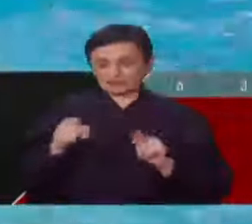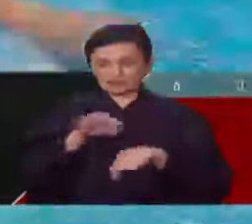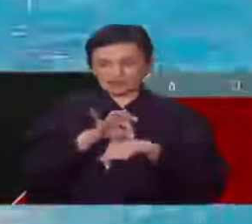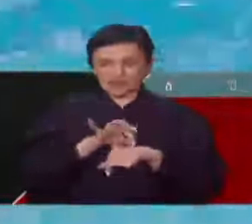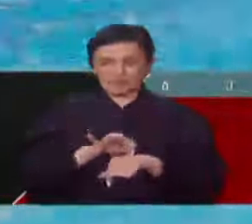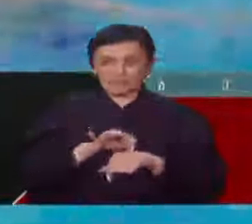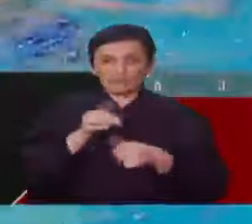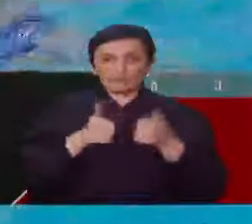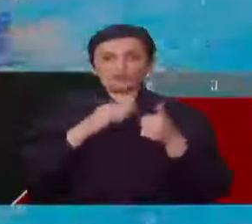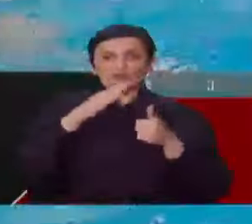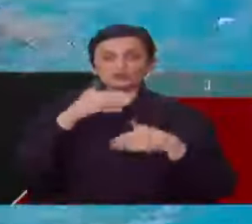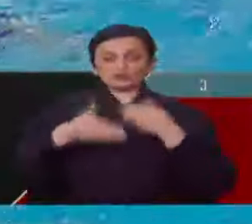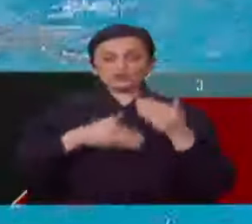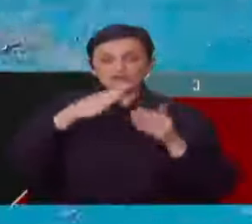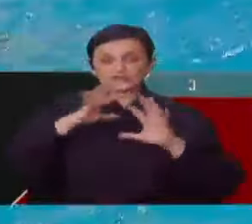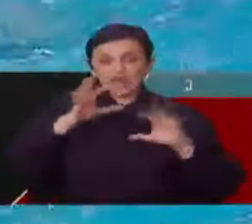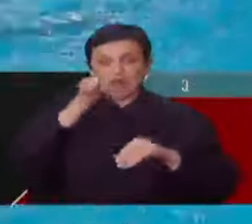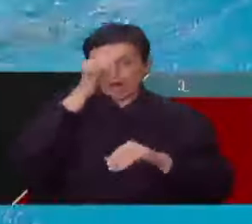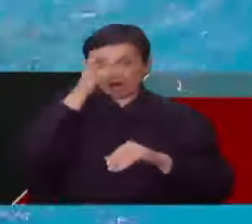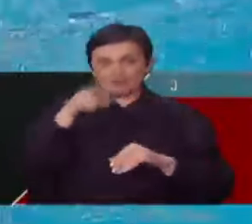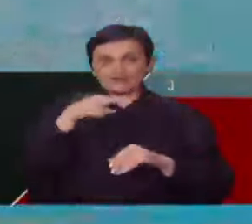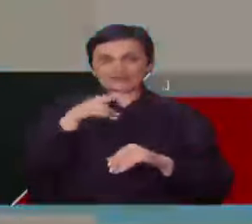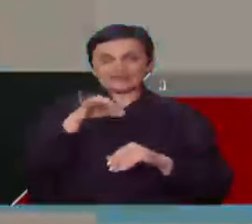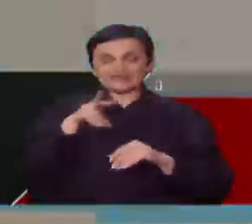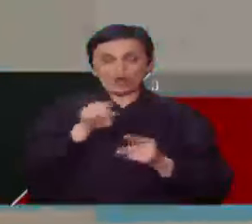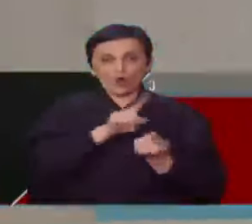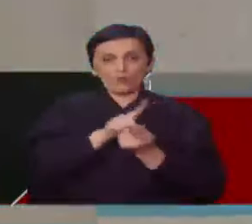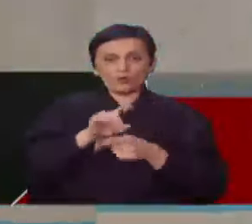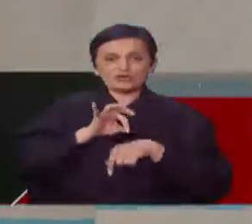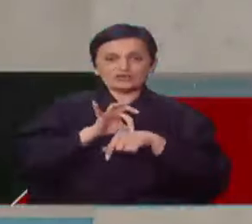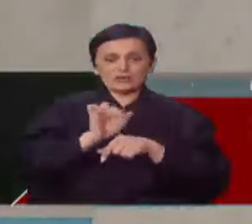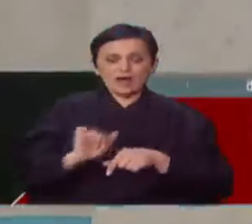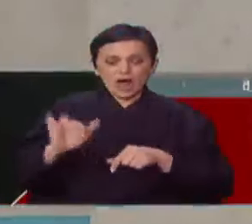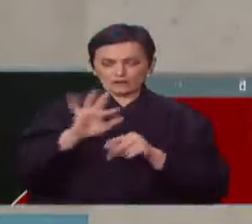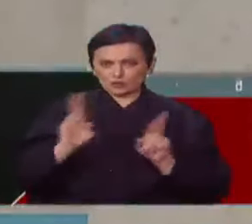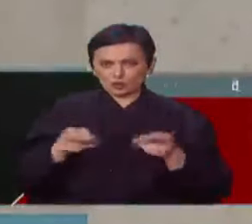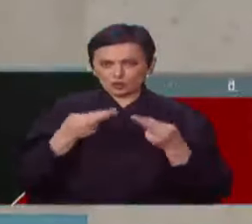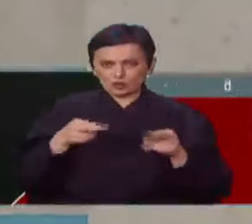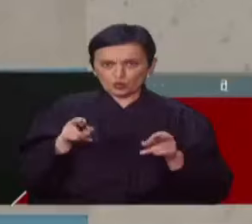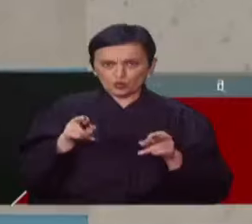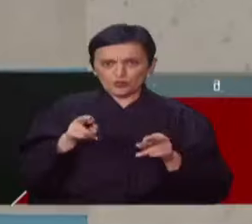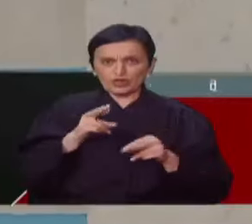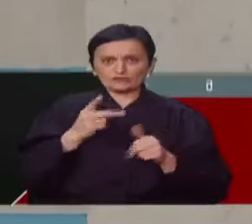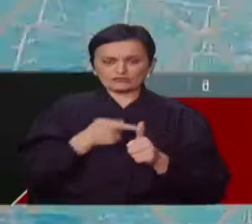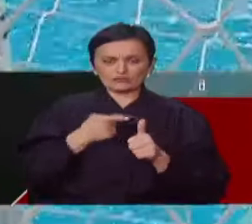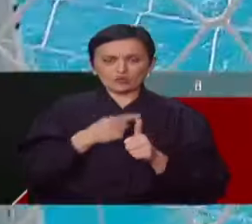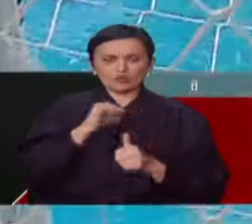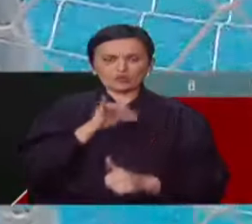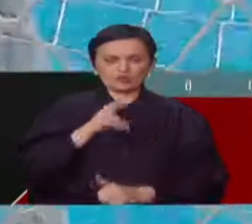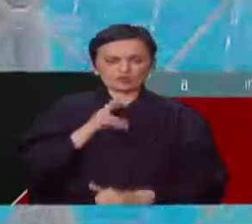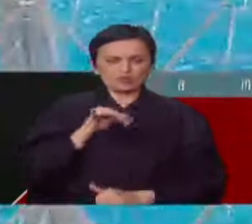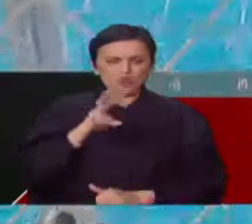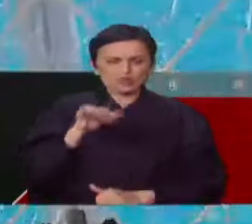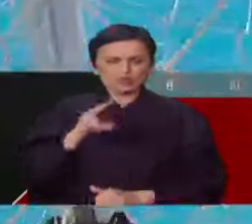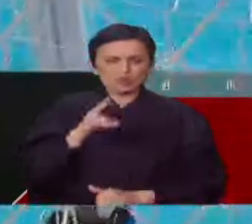ჩატარდება. Surușta dat Alburtis Academia Dinamo სახელმწიფოები შეხვდებიან წამყვან ევროპულ კლუბებს. Მაჩორისა titulovani Iug